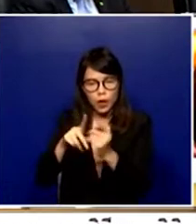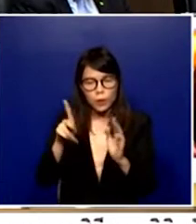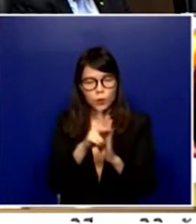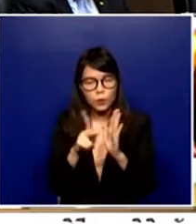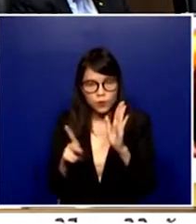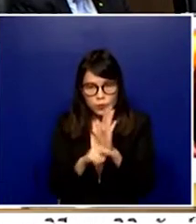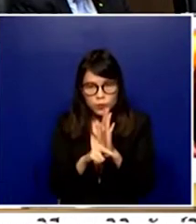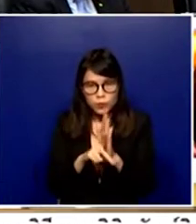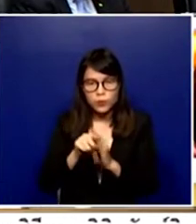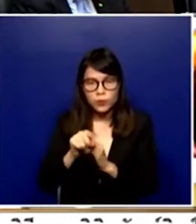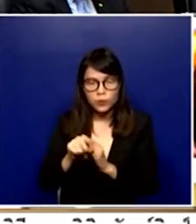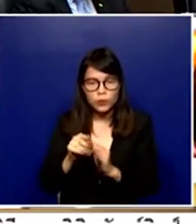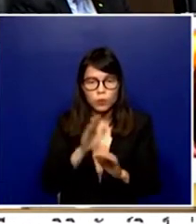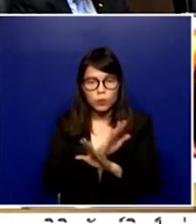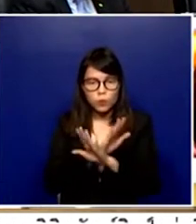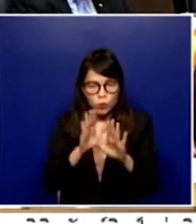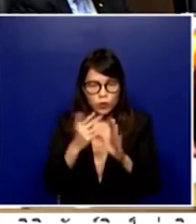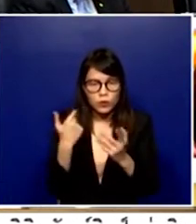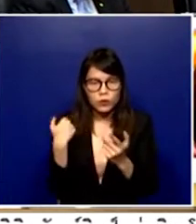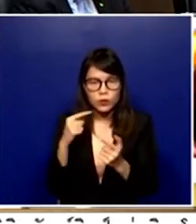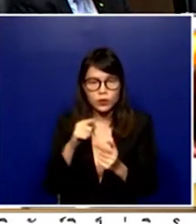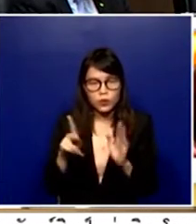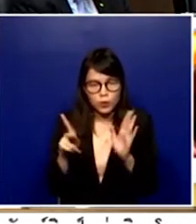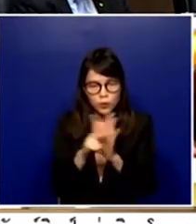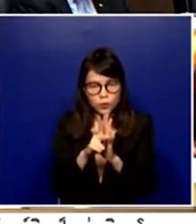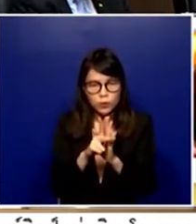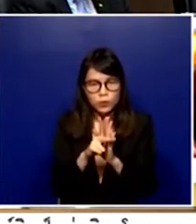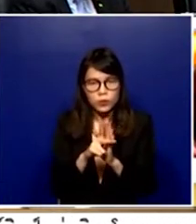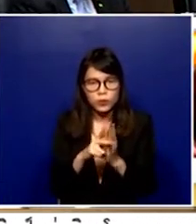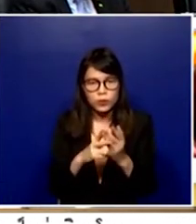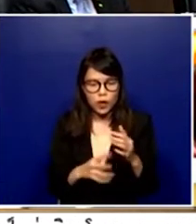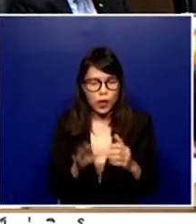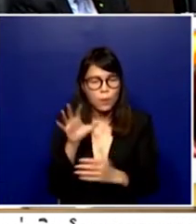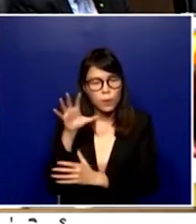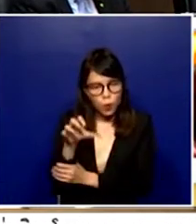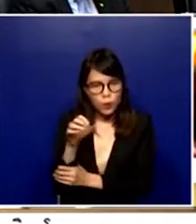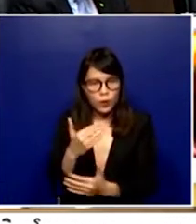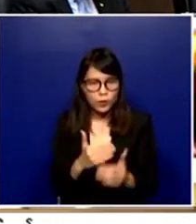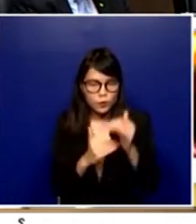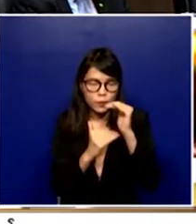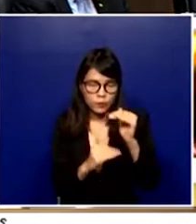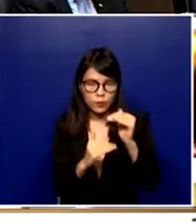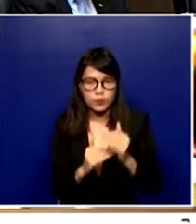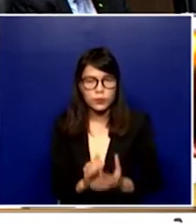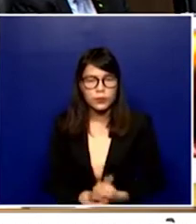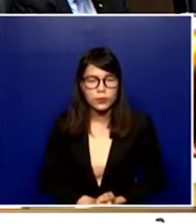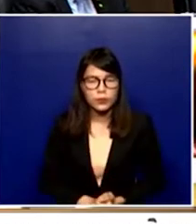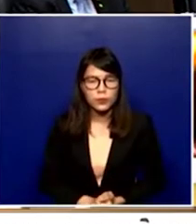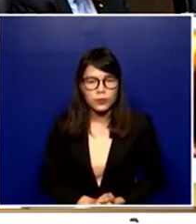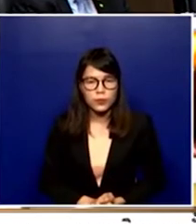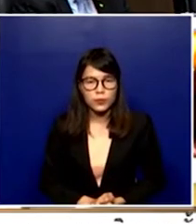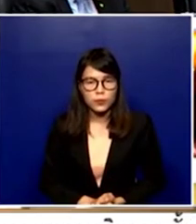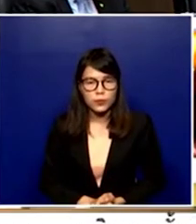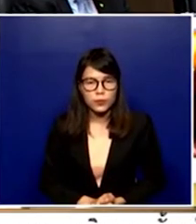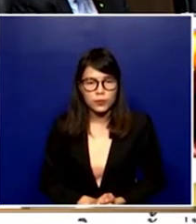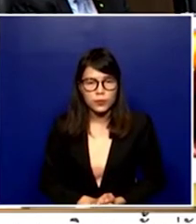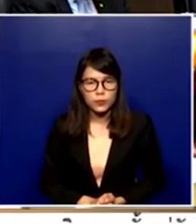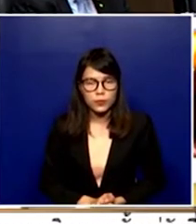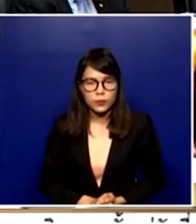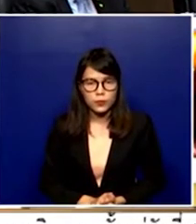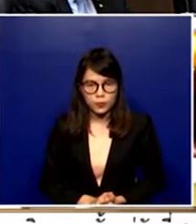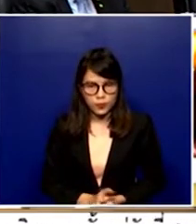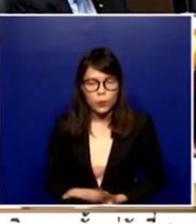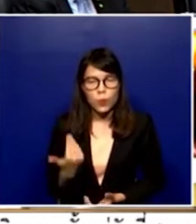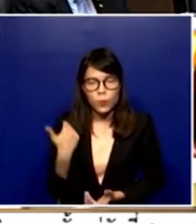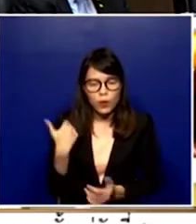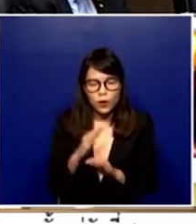ายยกเว้นตาม กด และยกเว้นตาม ข้อบางครับ แต่ข้อยกเว้นนี้ไมเคยบอกวามี